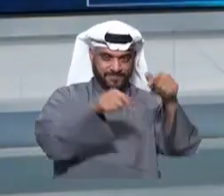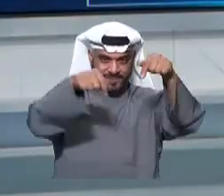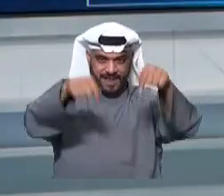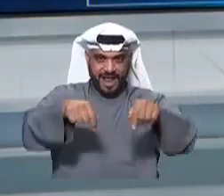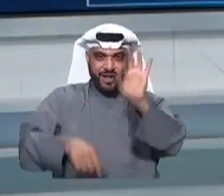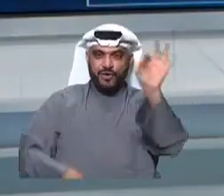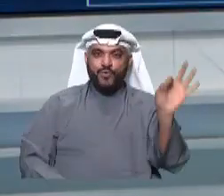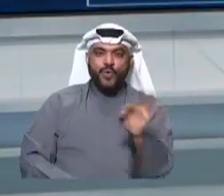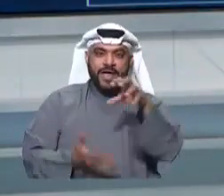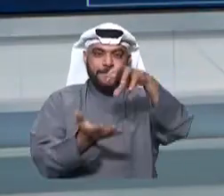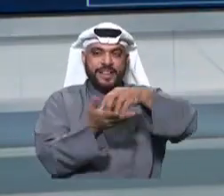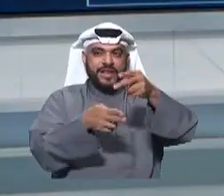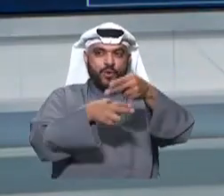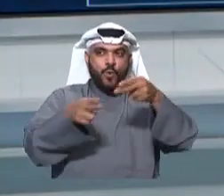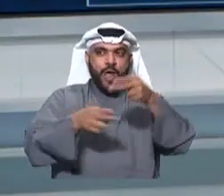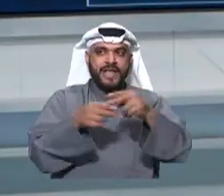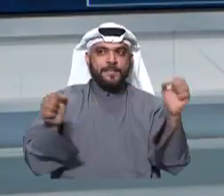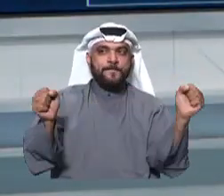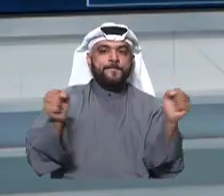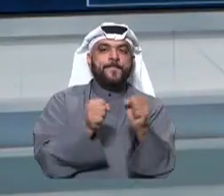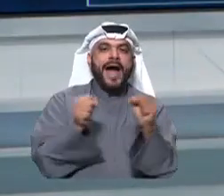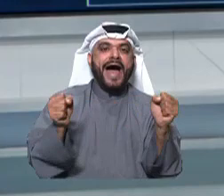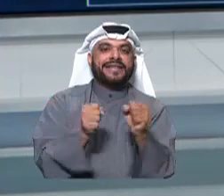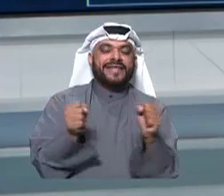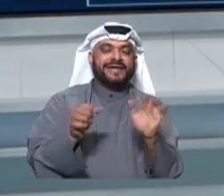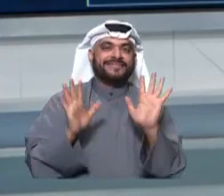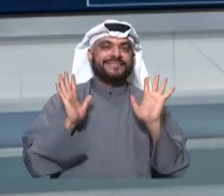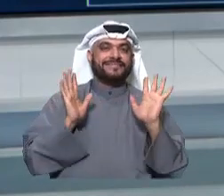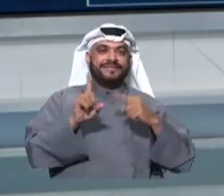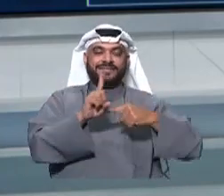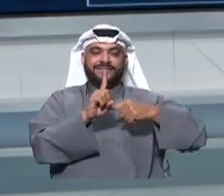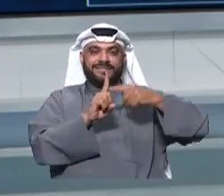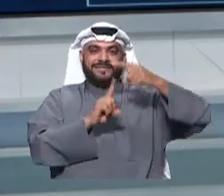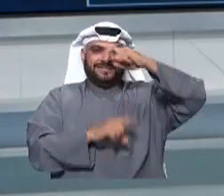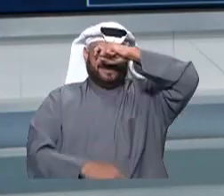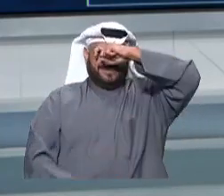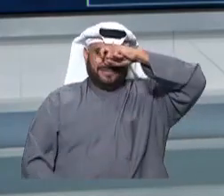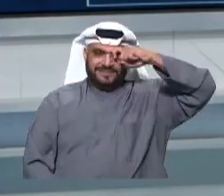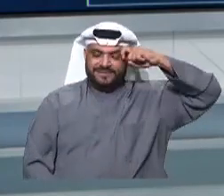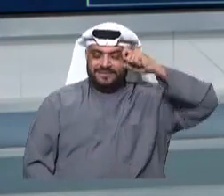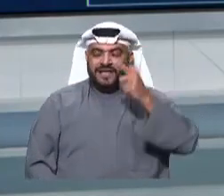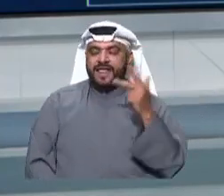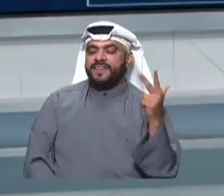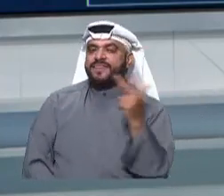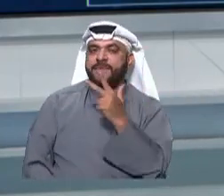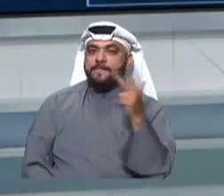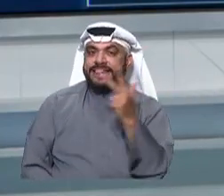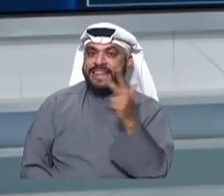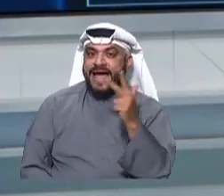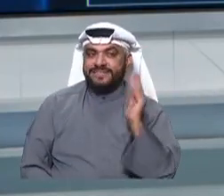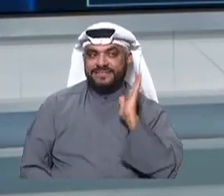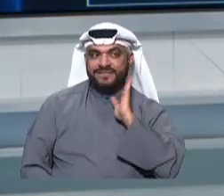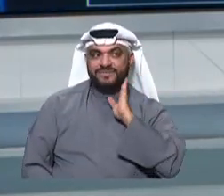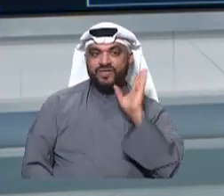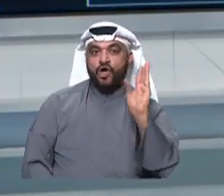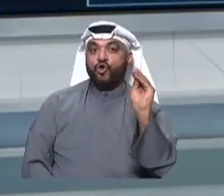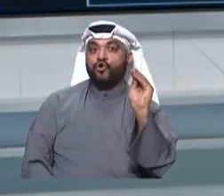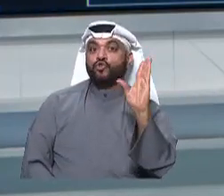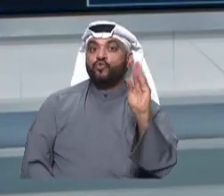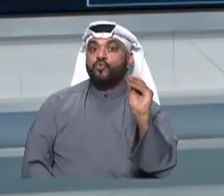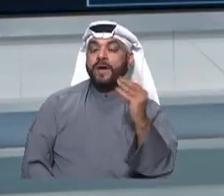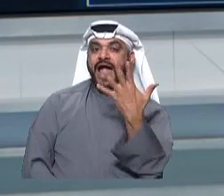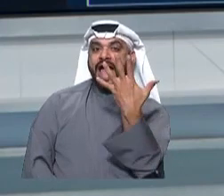مدينة الكويت، أجواء باردة، وتصل درجة الحرارة حاليا إلى 18 درجة مئوية، الرطوبة النسبية مثل ما ذكرنا